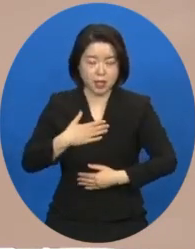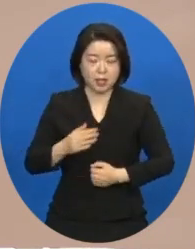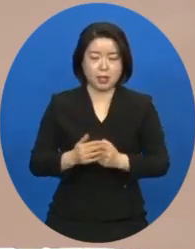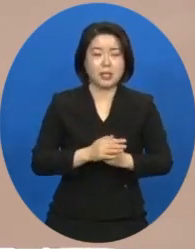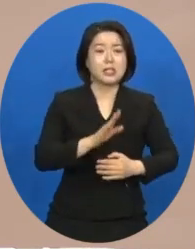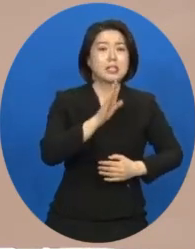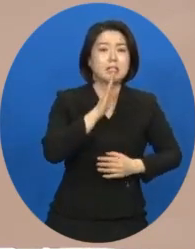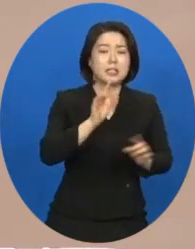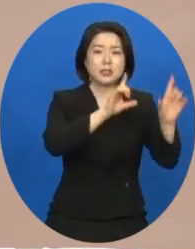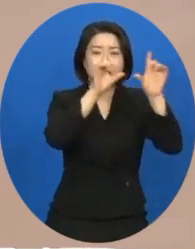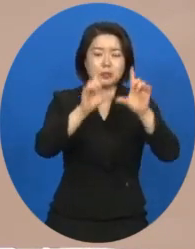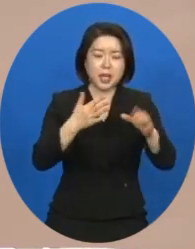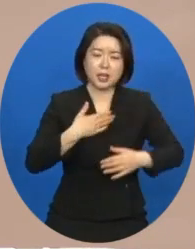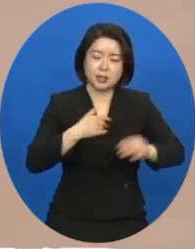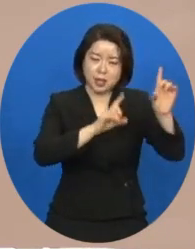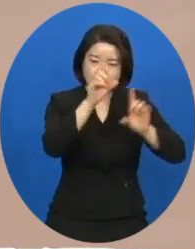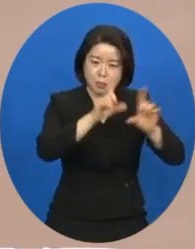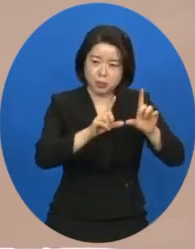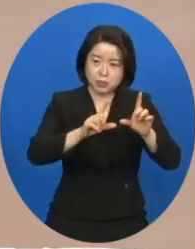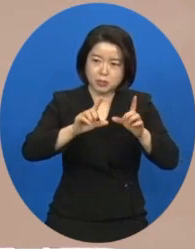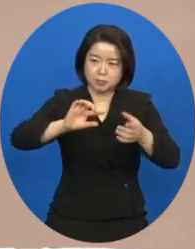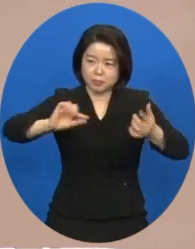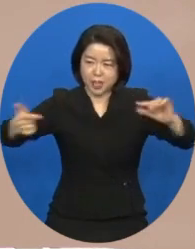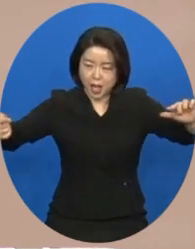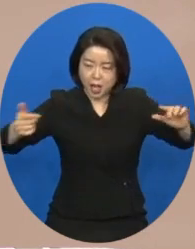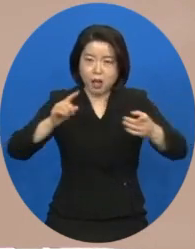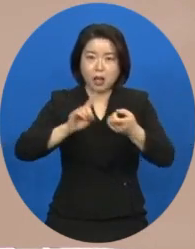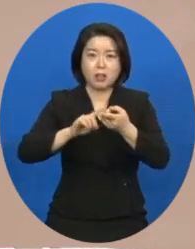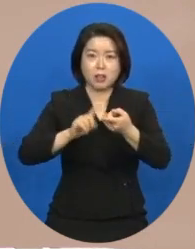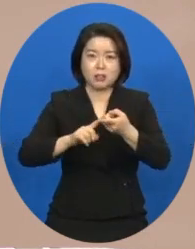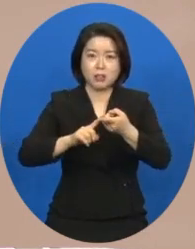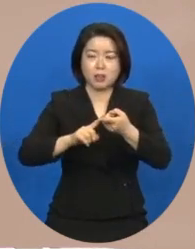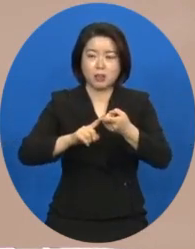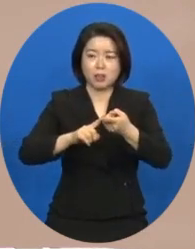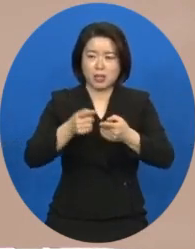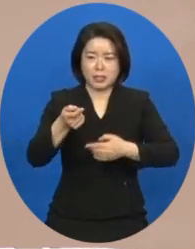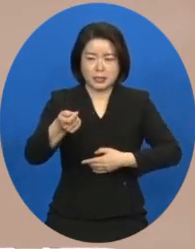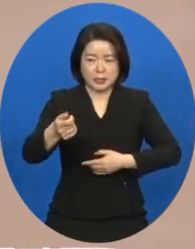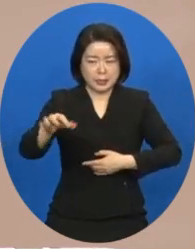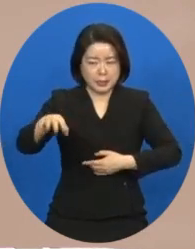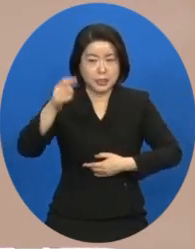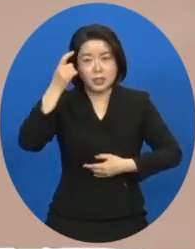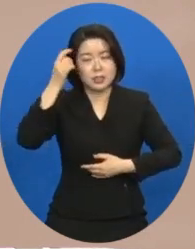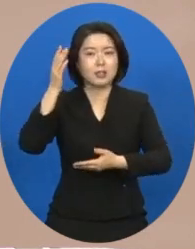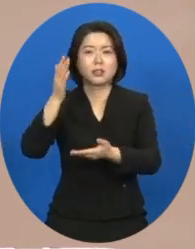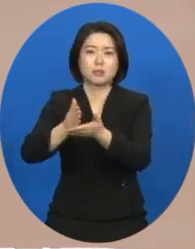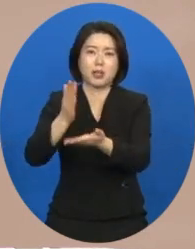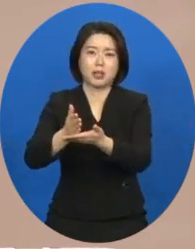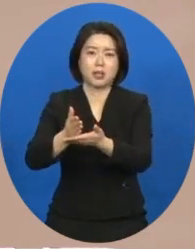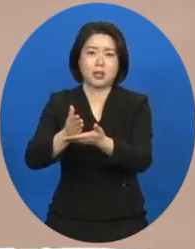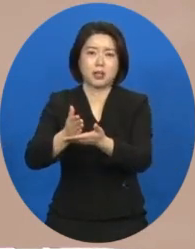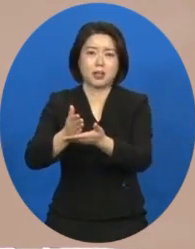실제로 사는 것에 차이가 생기는 것을 작게 여기지 마라.